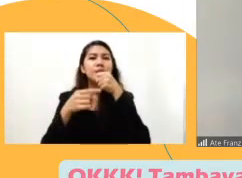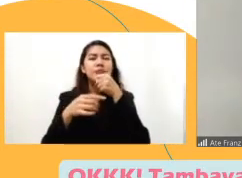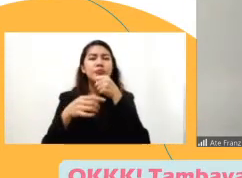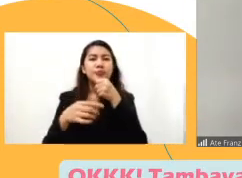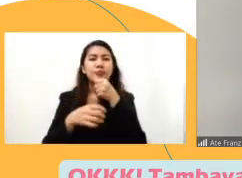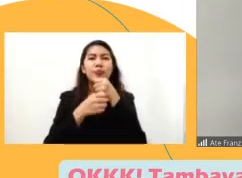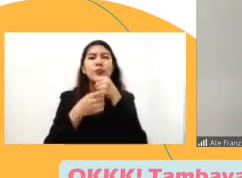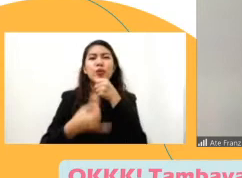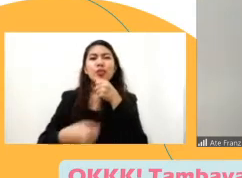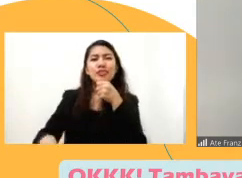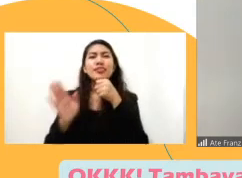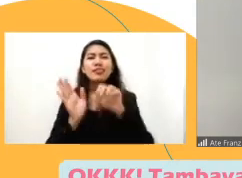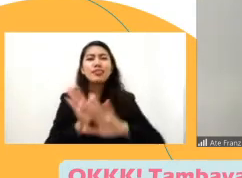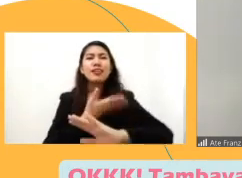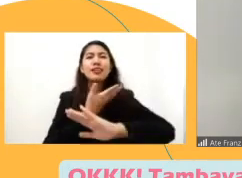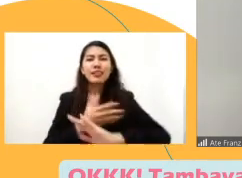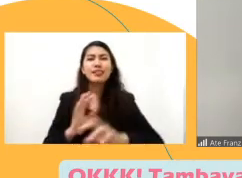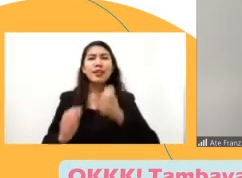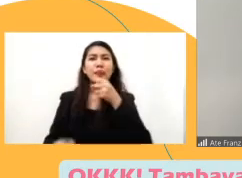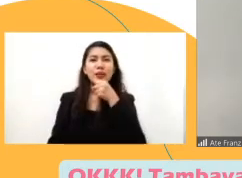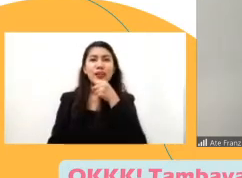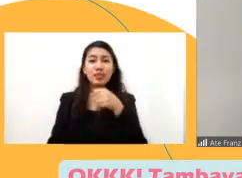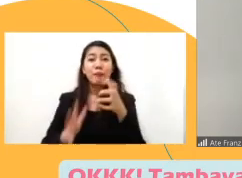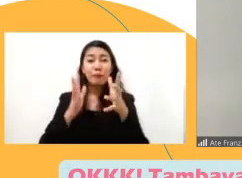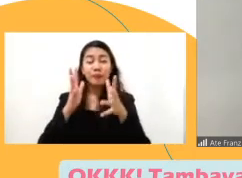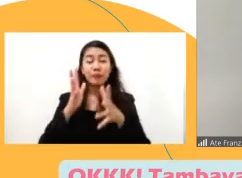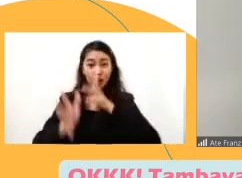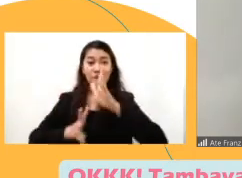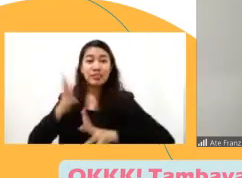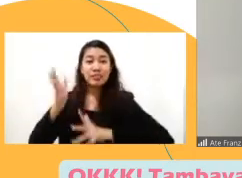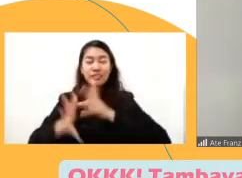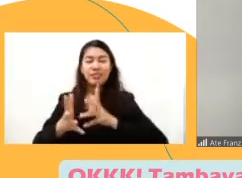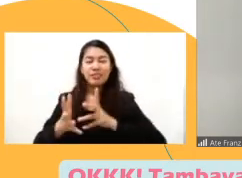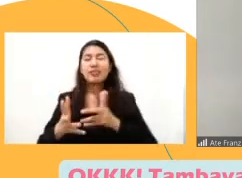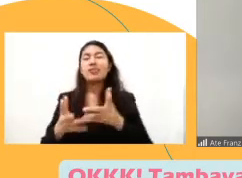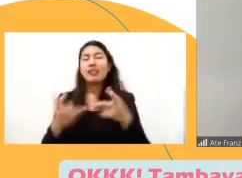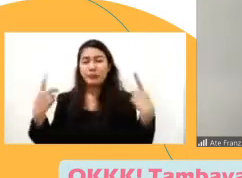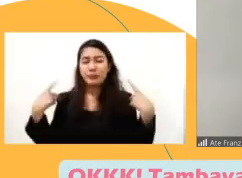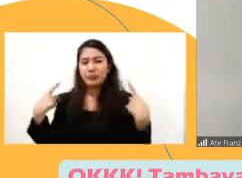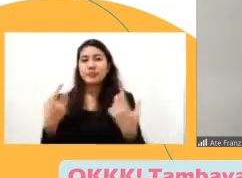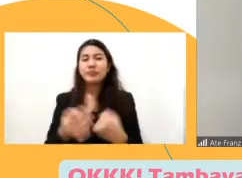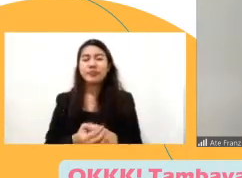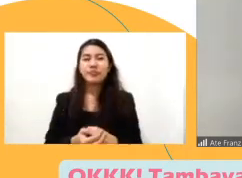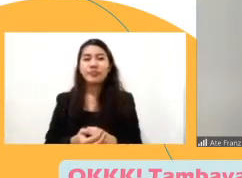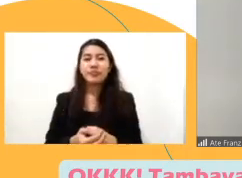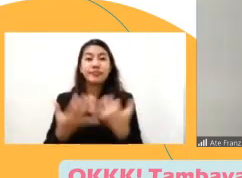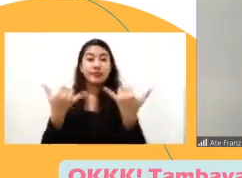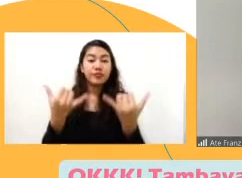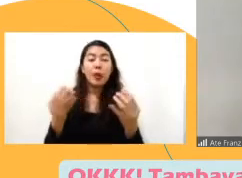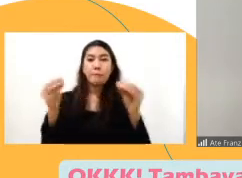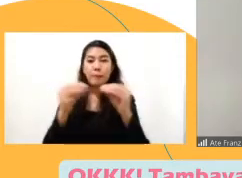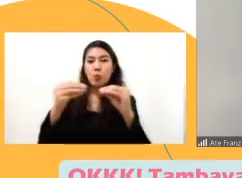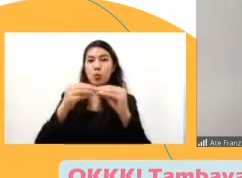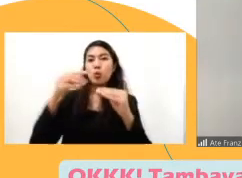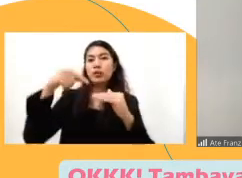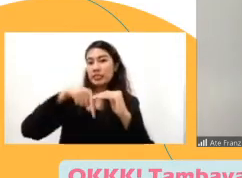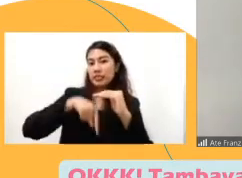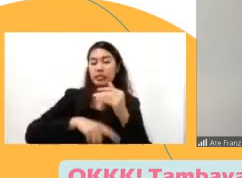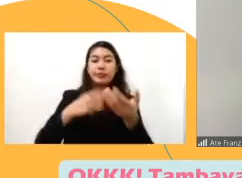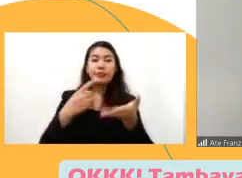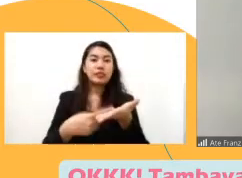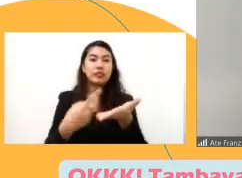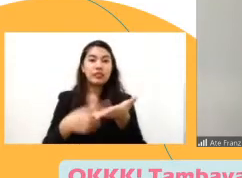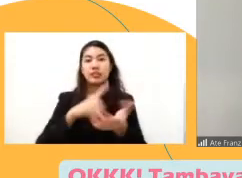ah? Pagkanta. Kaya naman, para palalimin pa natin, no? Palalimin pa natin ng ating natutunan,